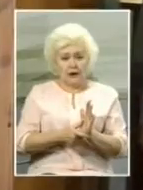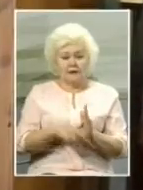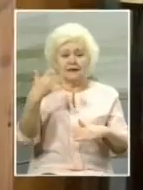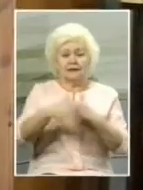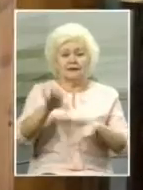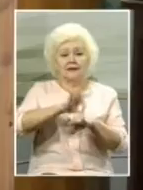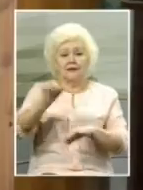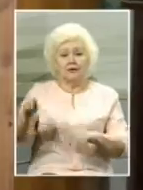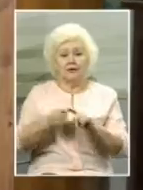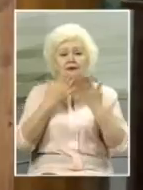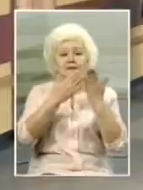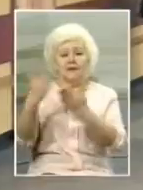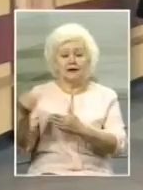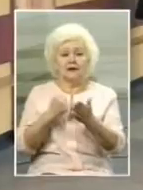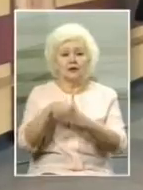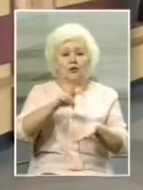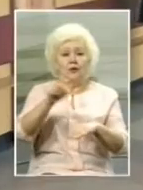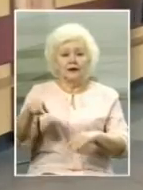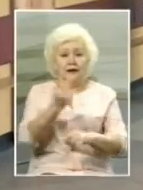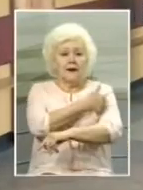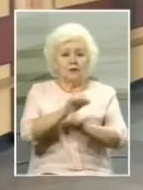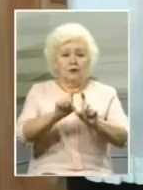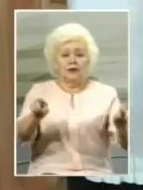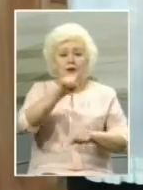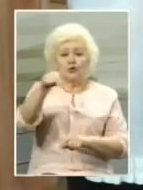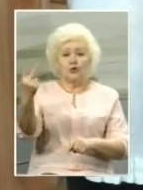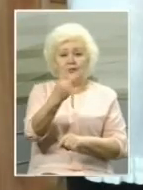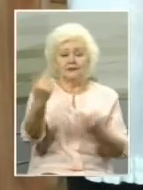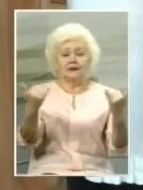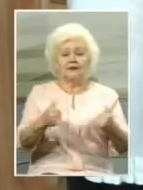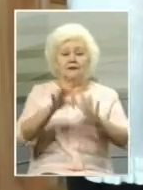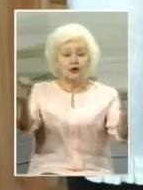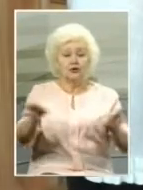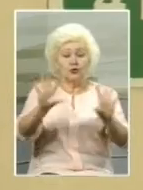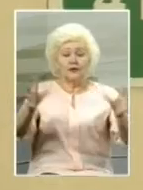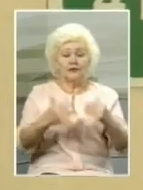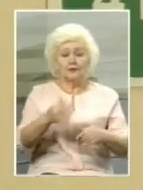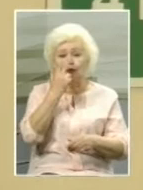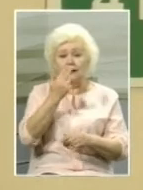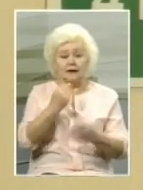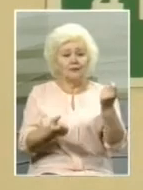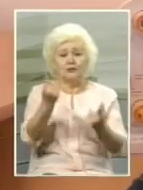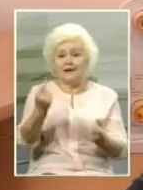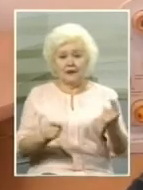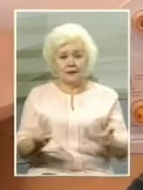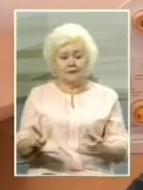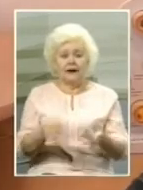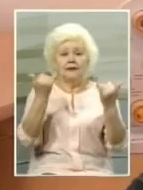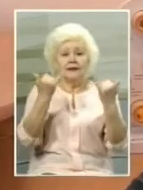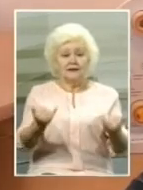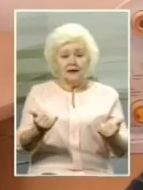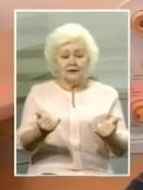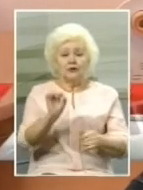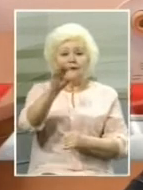Серед пацієнтів, які зверталися до лікарів поліклініки номер 2, на сьогодні жодного випадку грипу не виявлено. На сьогодні